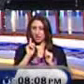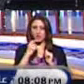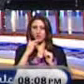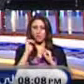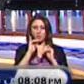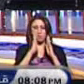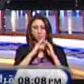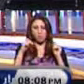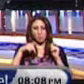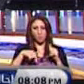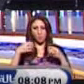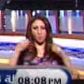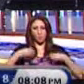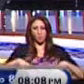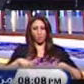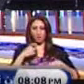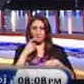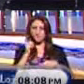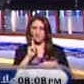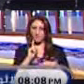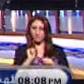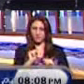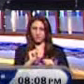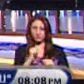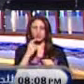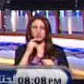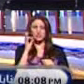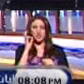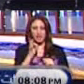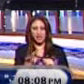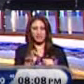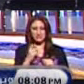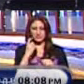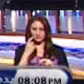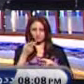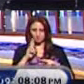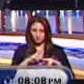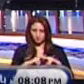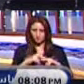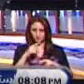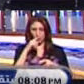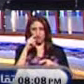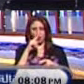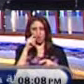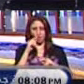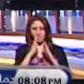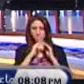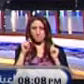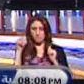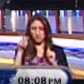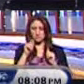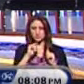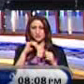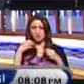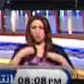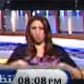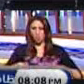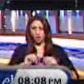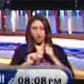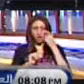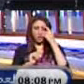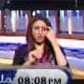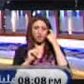الدولة بتلفظ أنفاسها الأخيرة، مش كده وبس. وكرامة المصريين أصبحت مهددة، مش بس في الشوارع